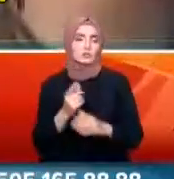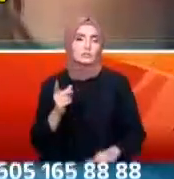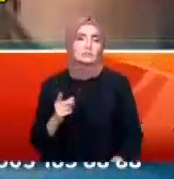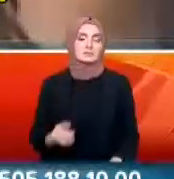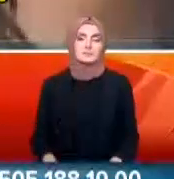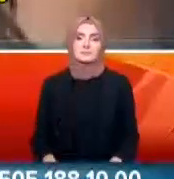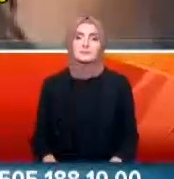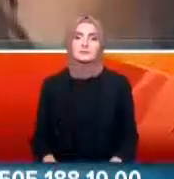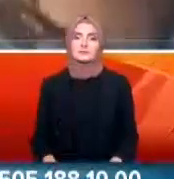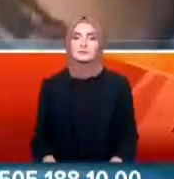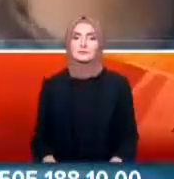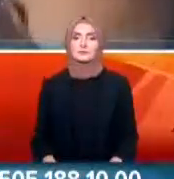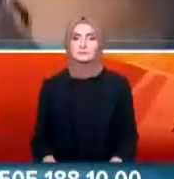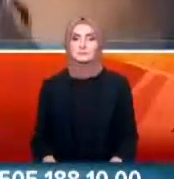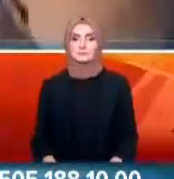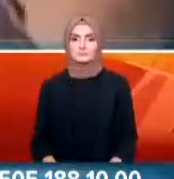Ben aşağılanmış istedim. O